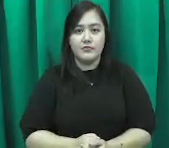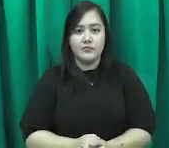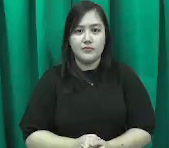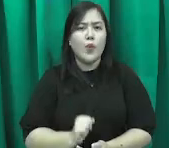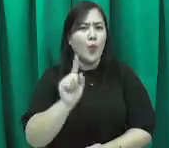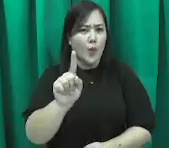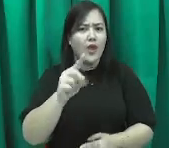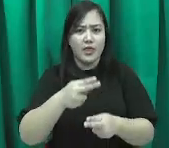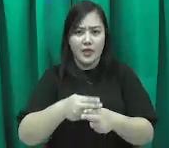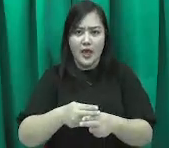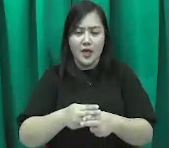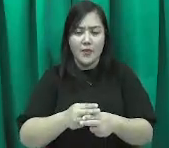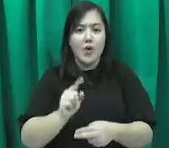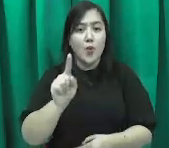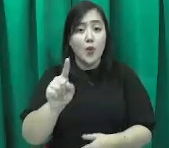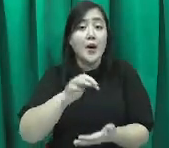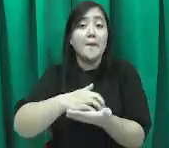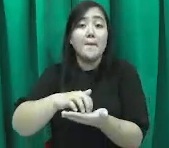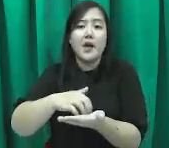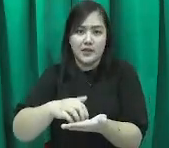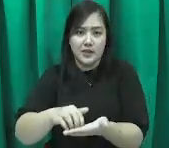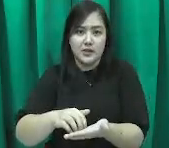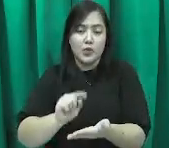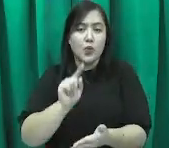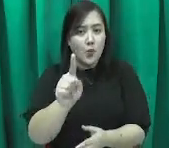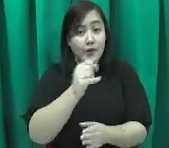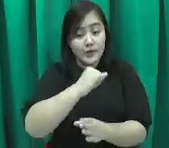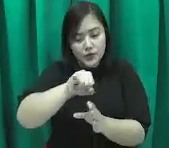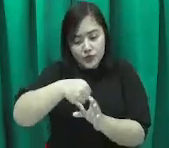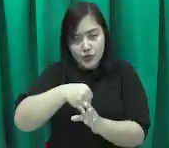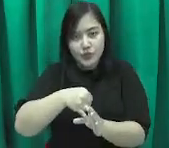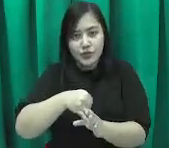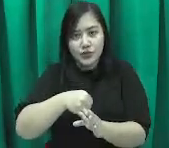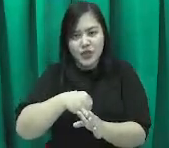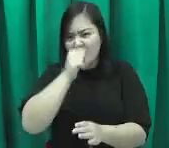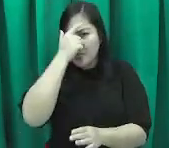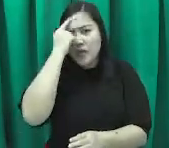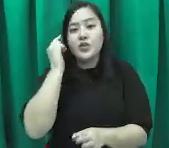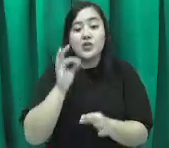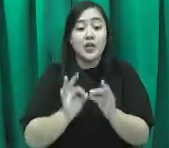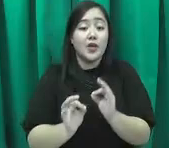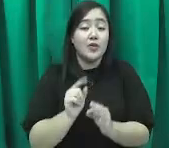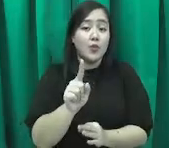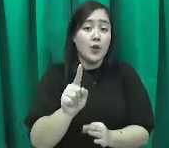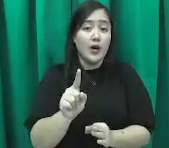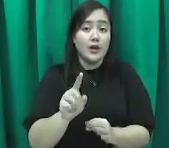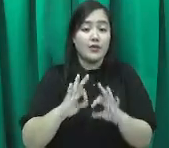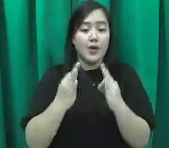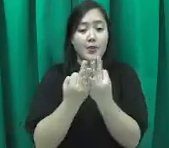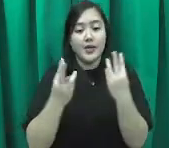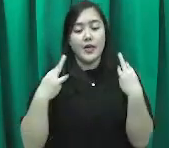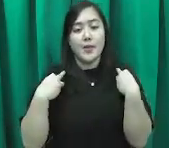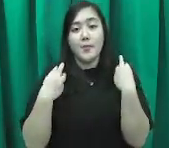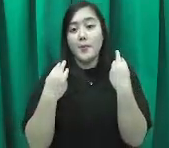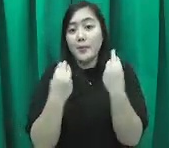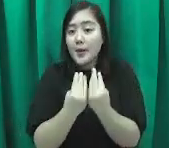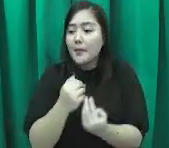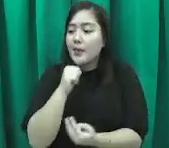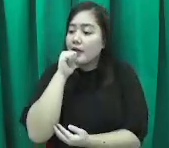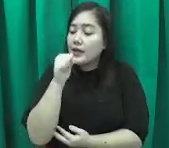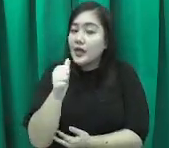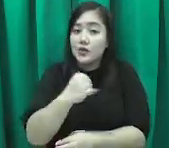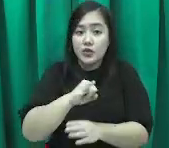yung sabi mo na lahat dapat ay may involvement. So, tama. Pag isa dyan ay walang involvement, that magkukos yan ng jealousy